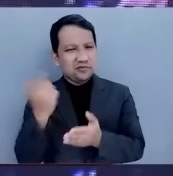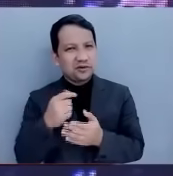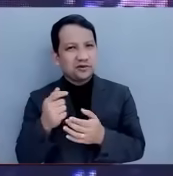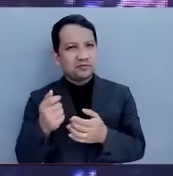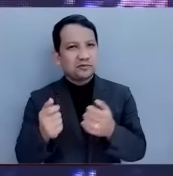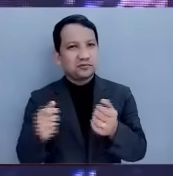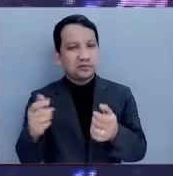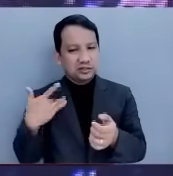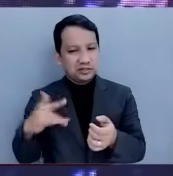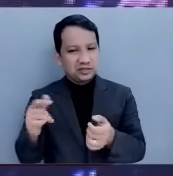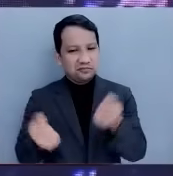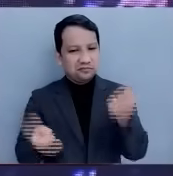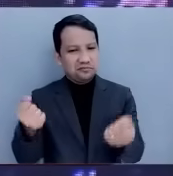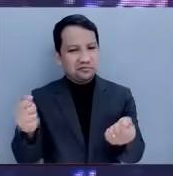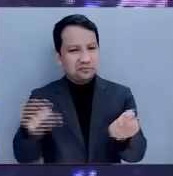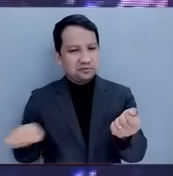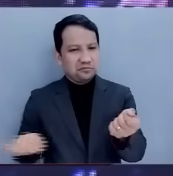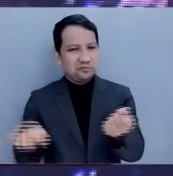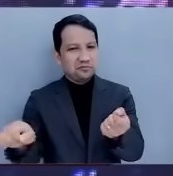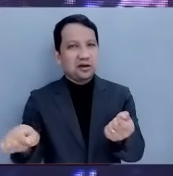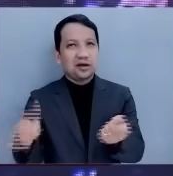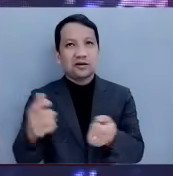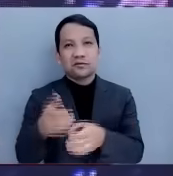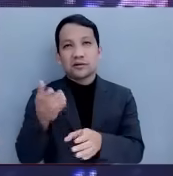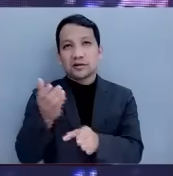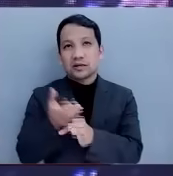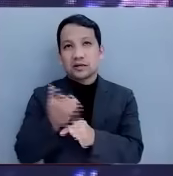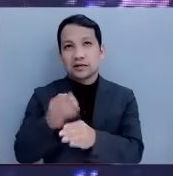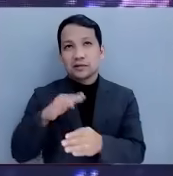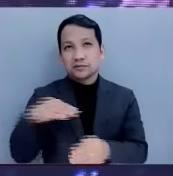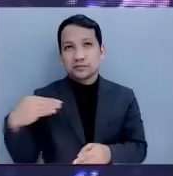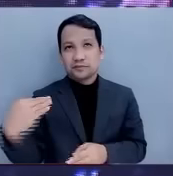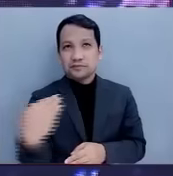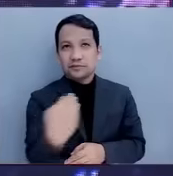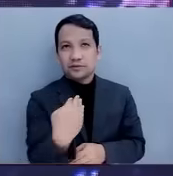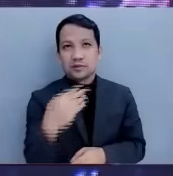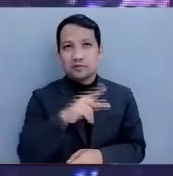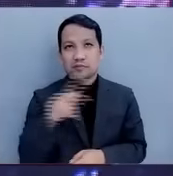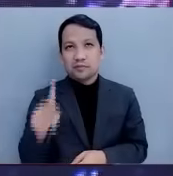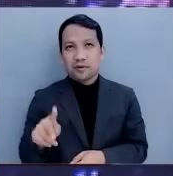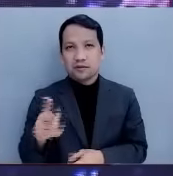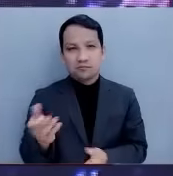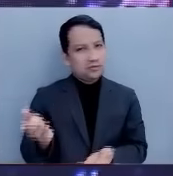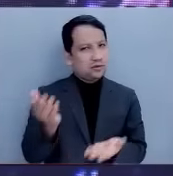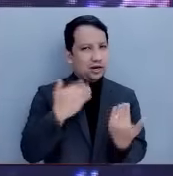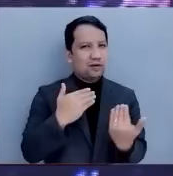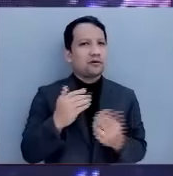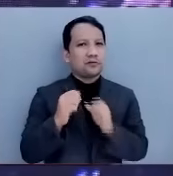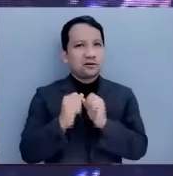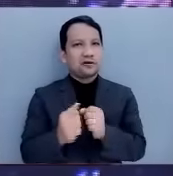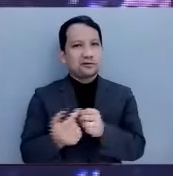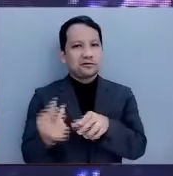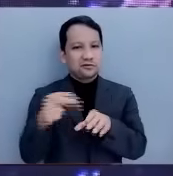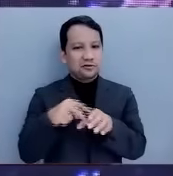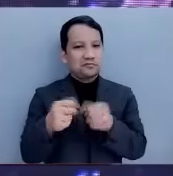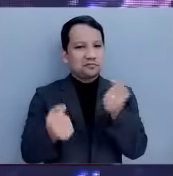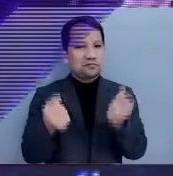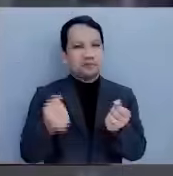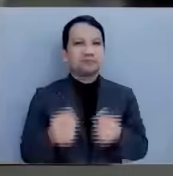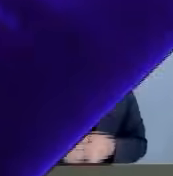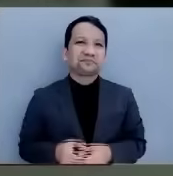ng pagdadrive. Yan ang sikat na car drifting sa Pampanga. Tara mga kapatid, ride tayo dyan!